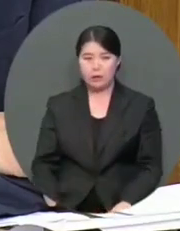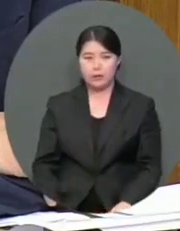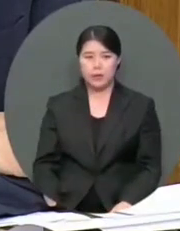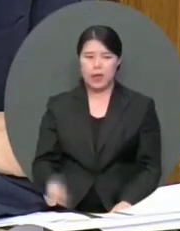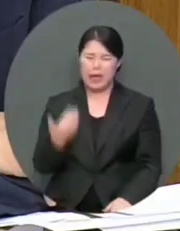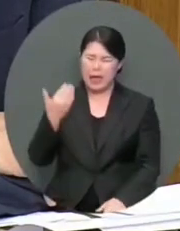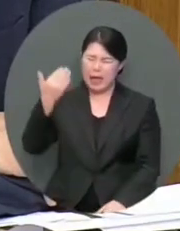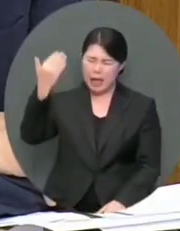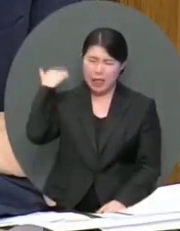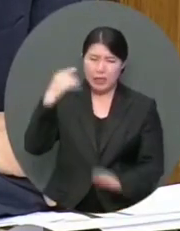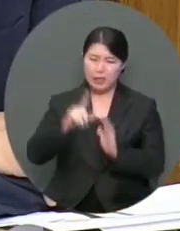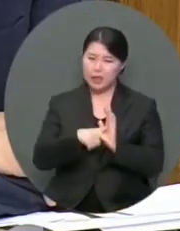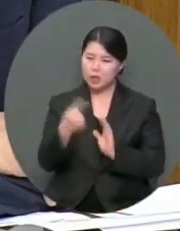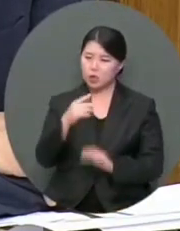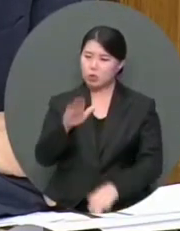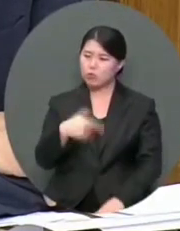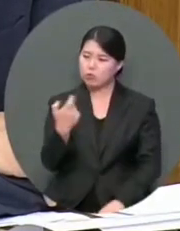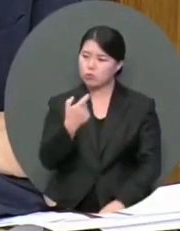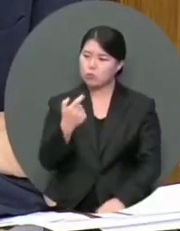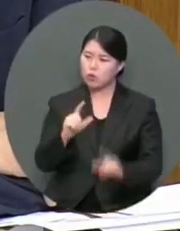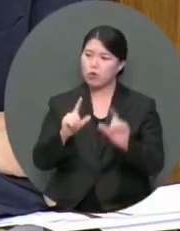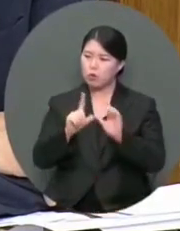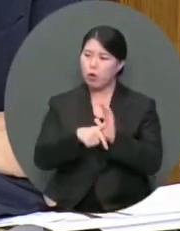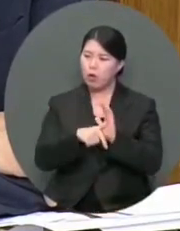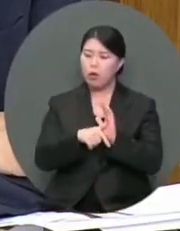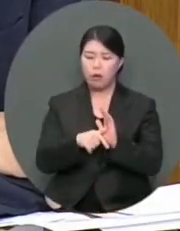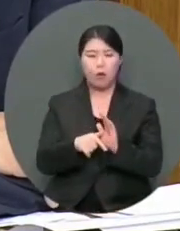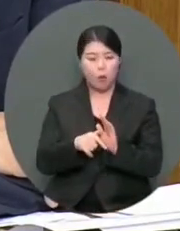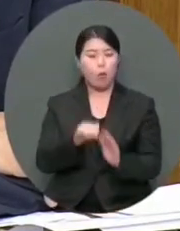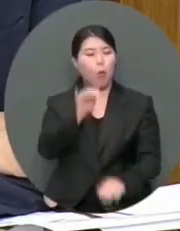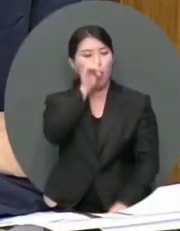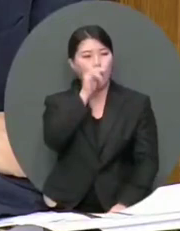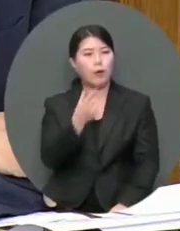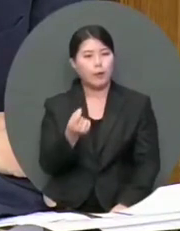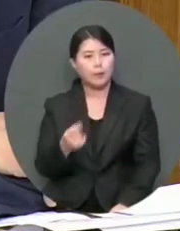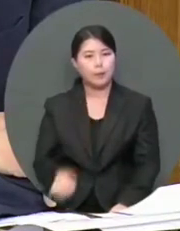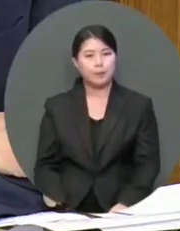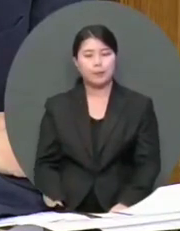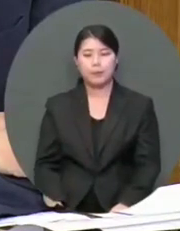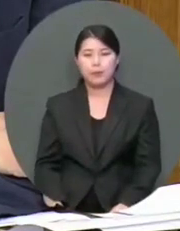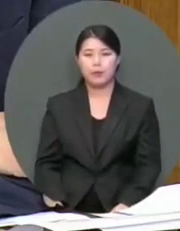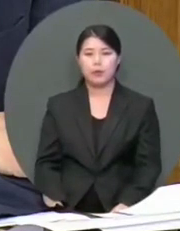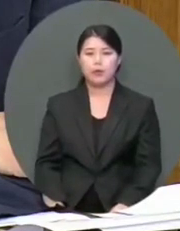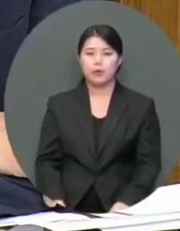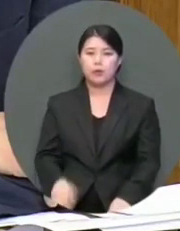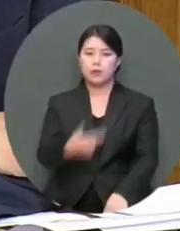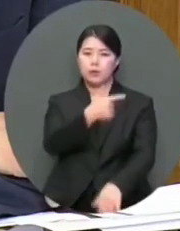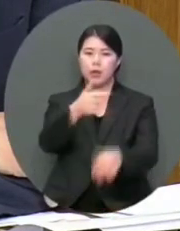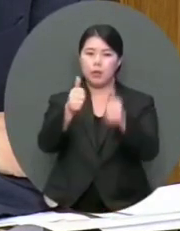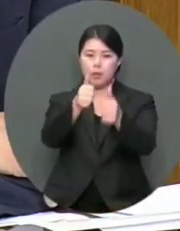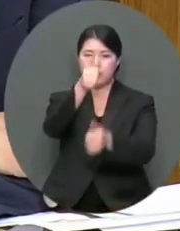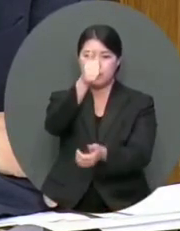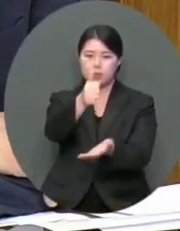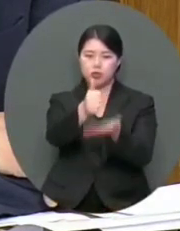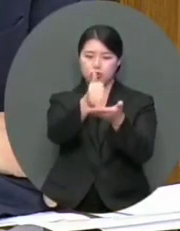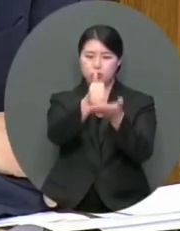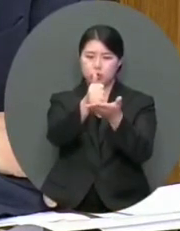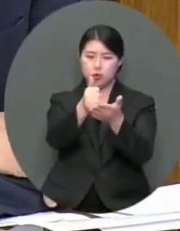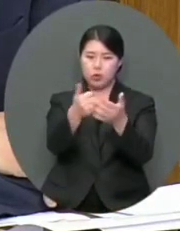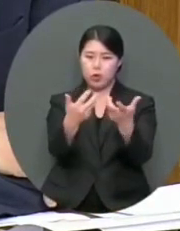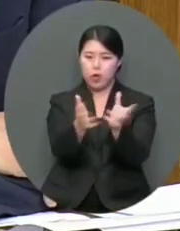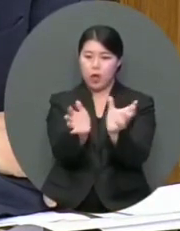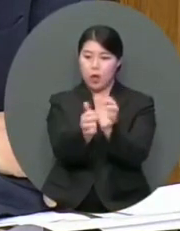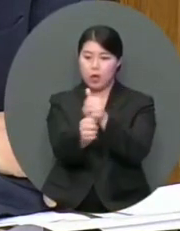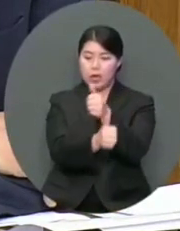아주 옛날에 60년대 무렵에 있었습니다. 네, 네. 그래서 대법원장 후보 추천위원회가 필요하다는 법안이